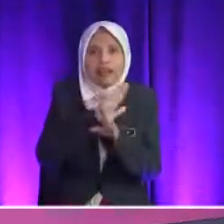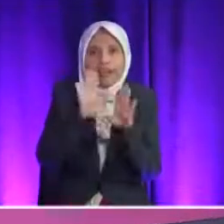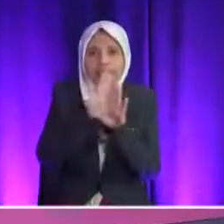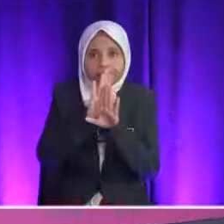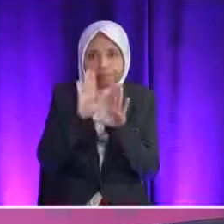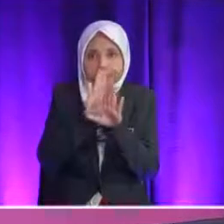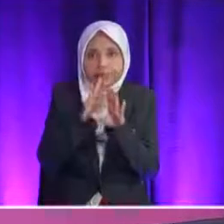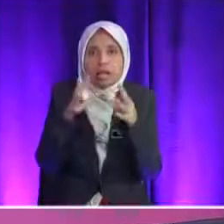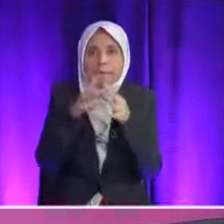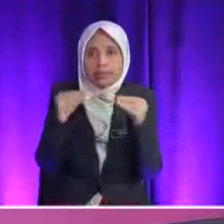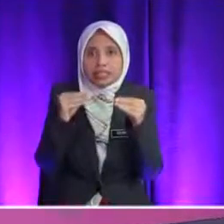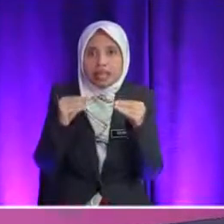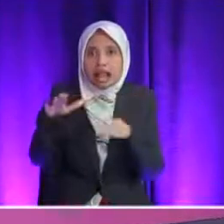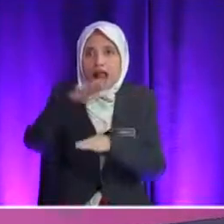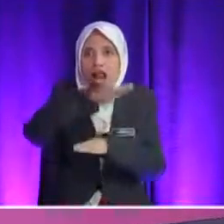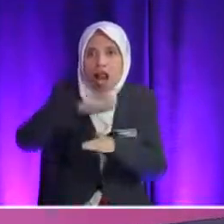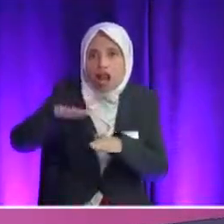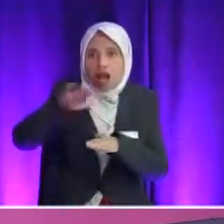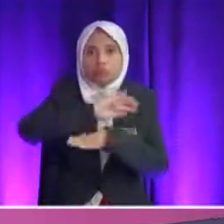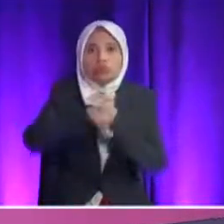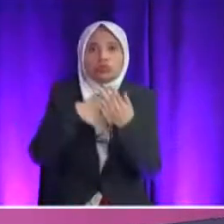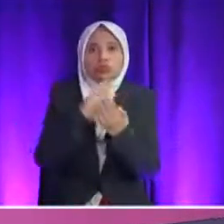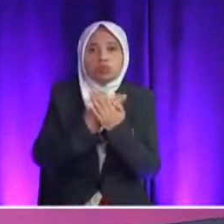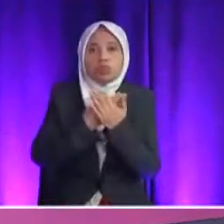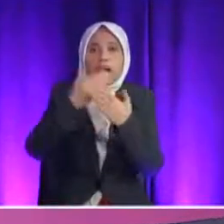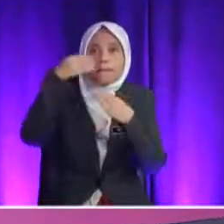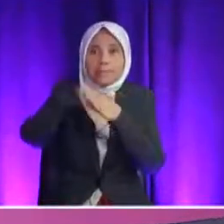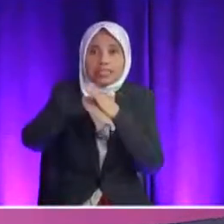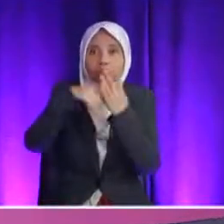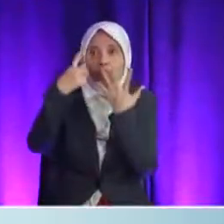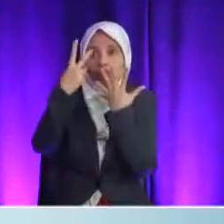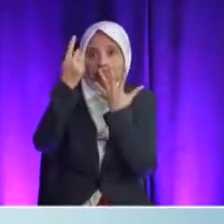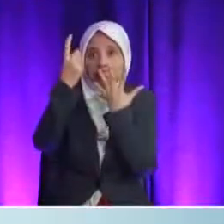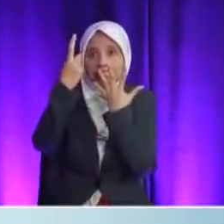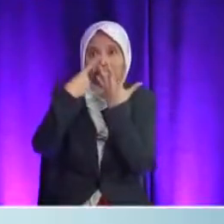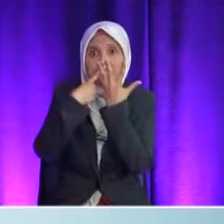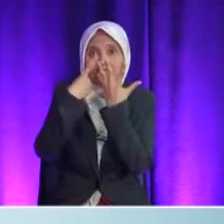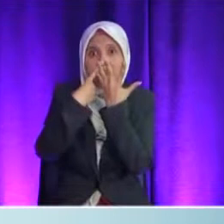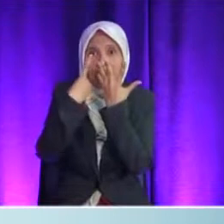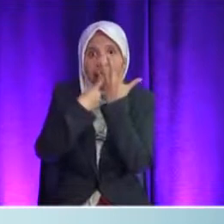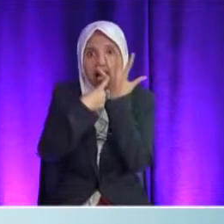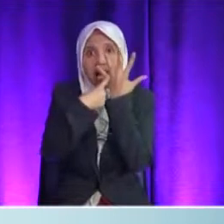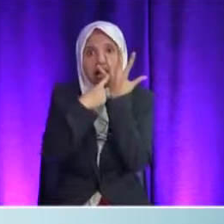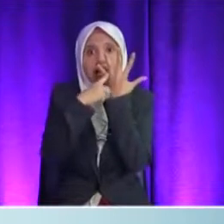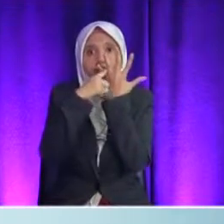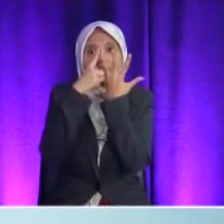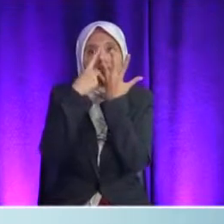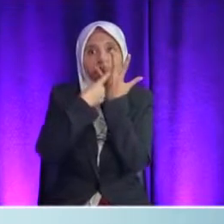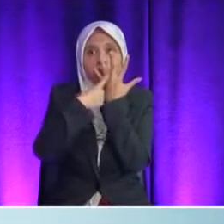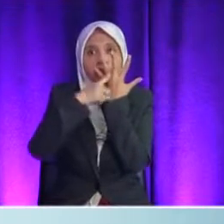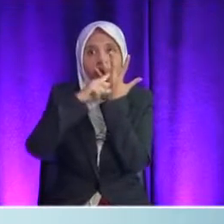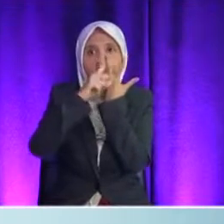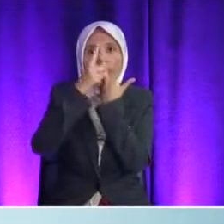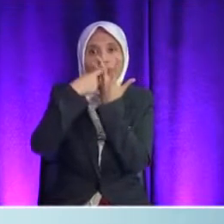The Block pembukaan mulut masukkan jahe kita kita lubang hari lihat lapak Hah